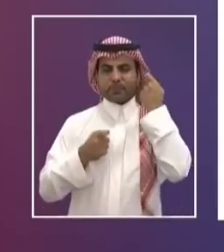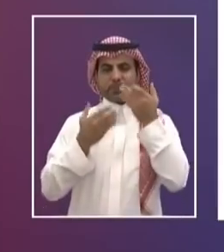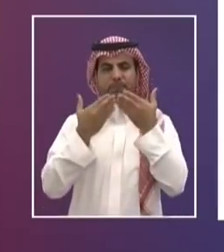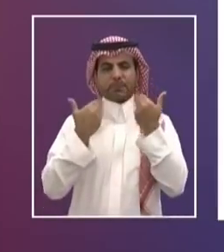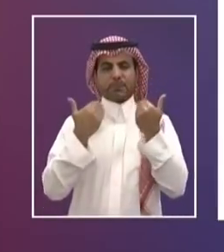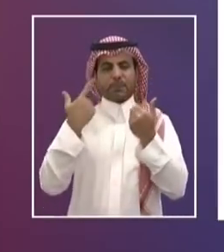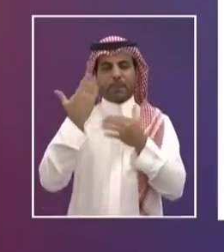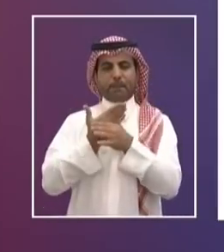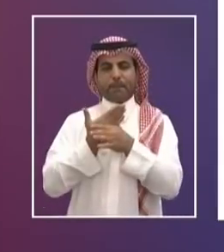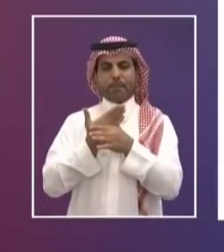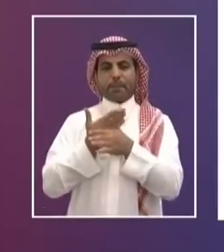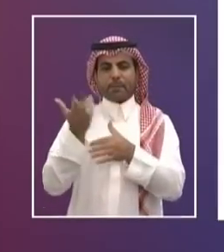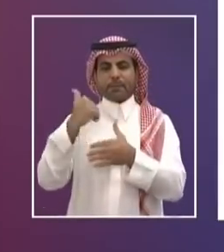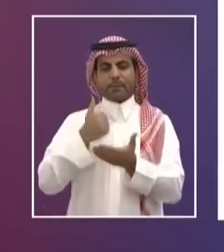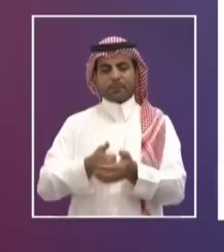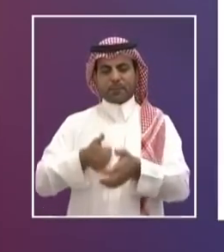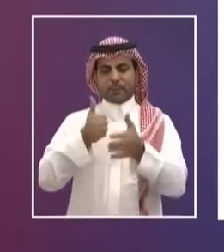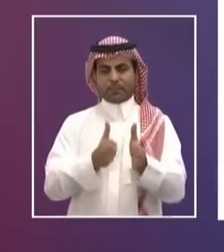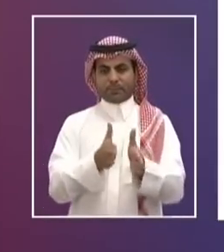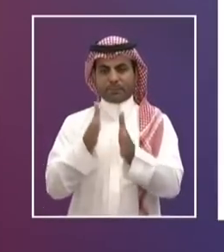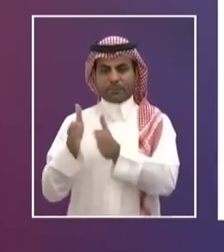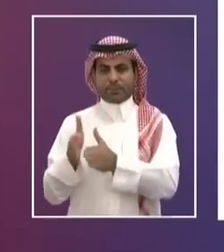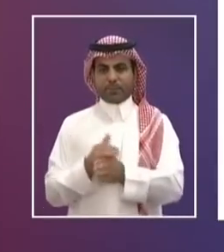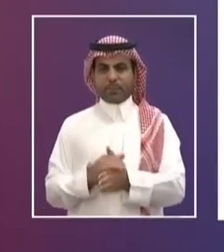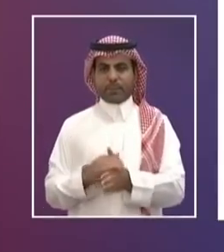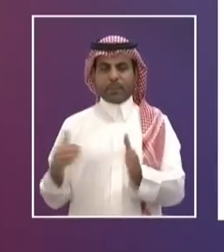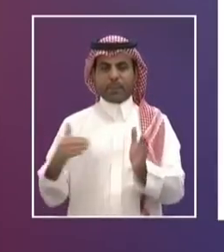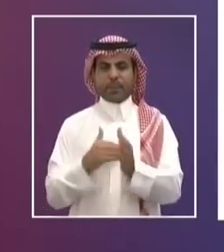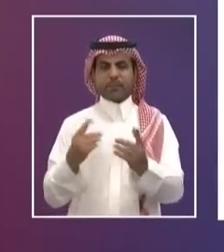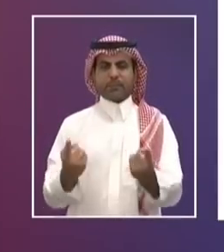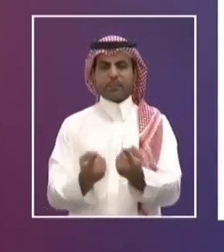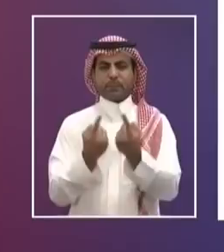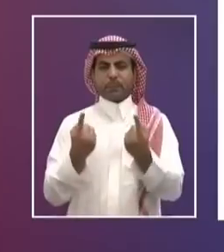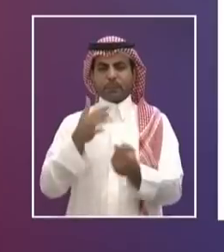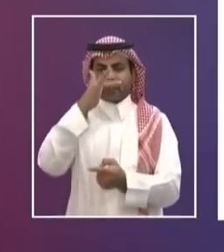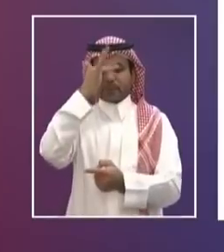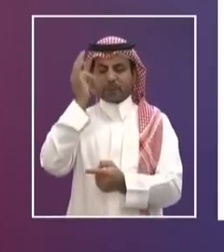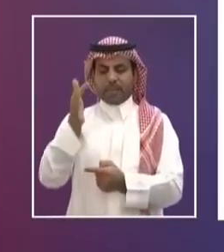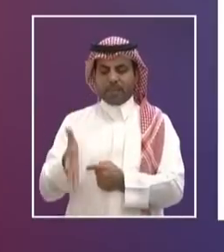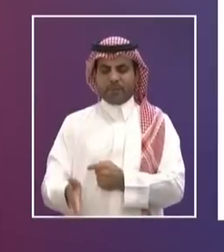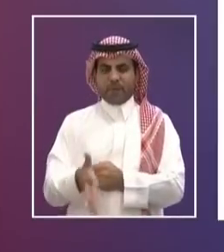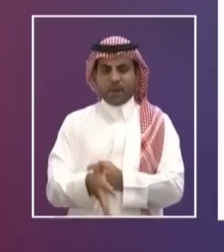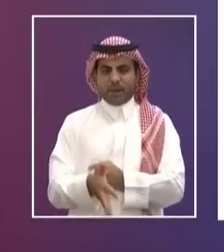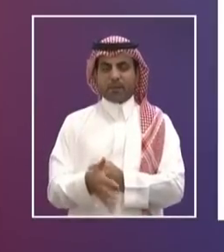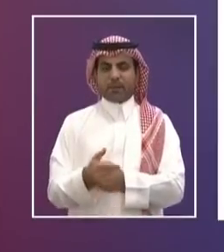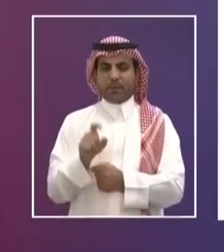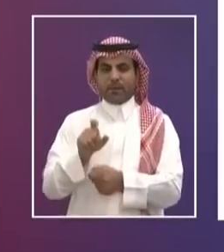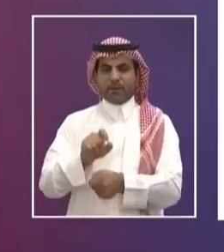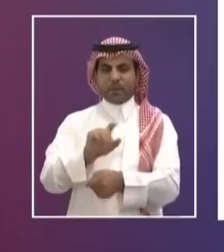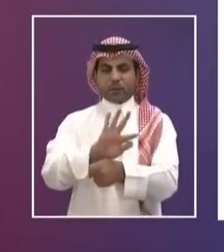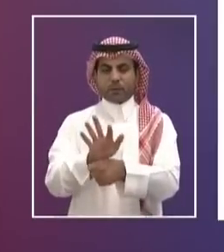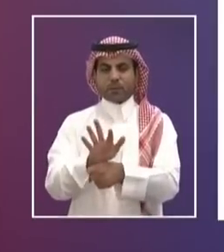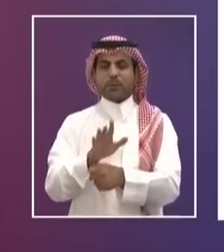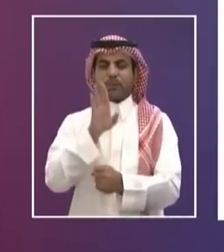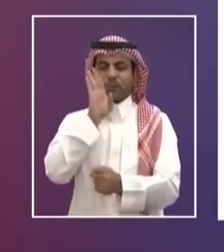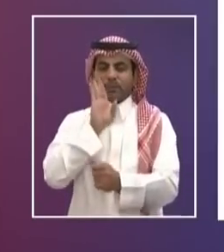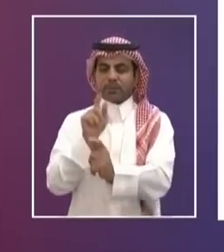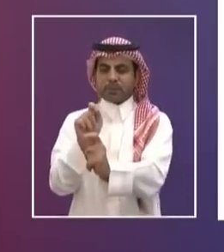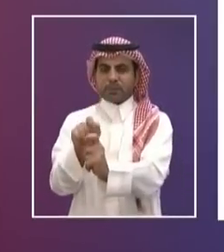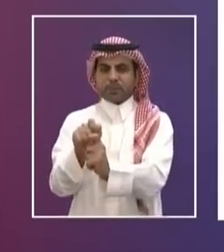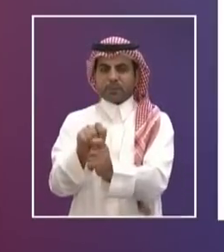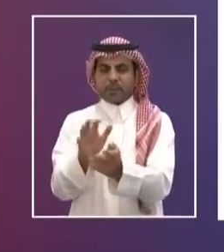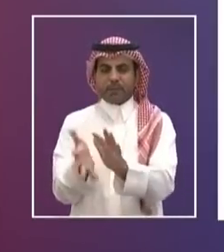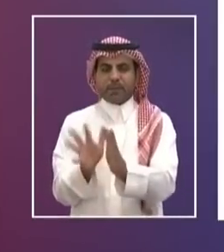مسيطر عليه بشكل أفضل. ومن الطبيعي إذا أصيب الطفل بفيروس كورونا أن يشرح له